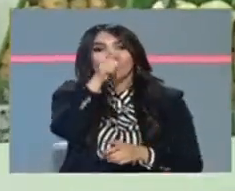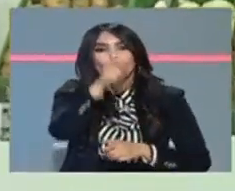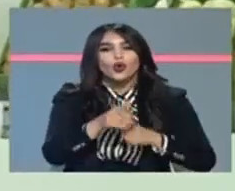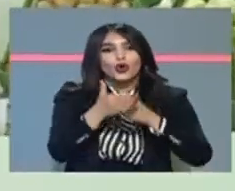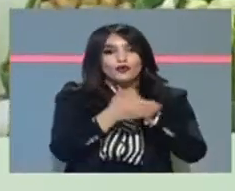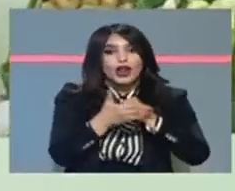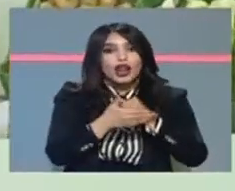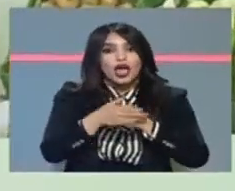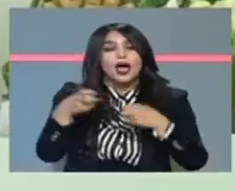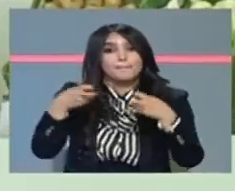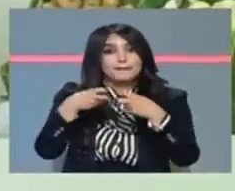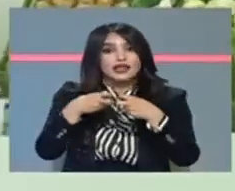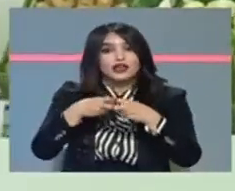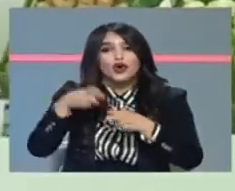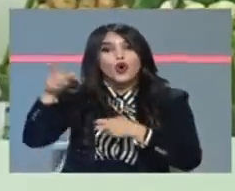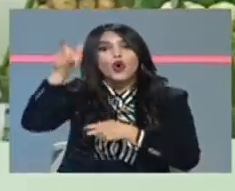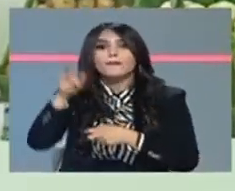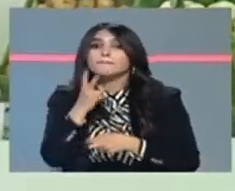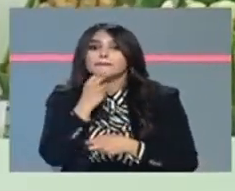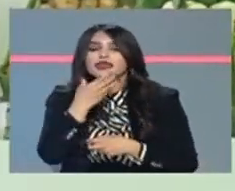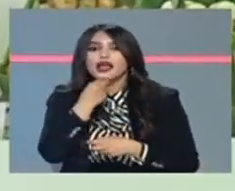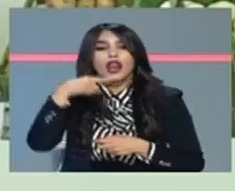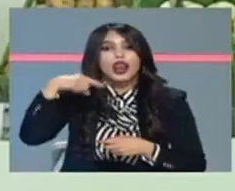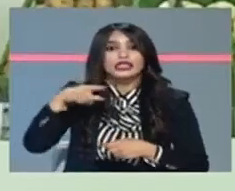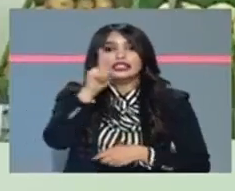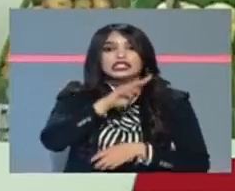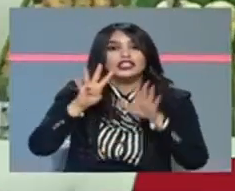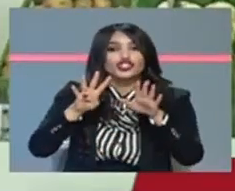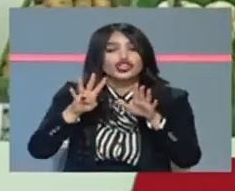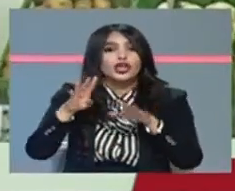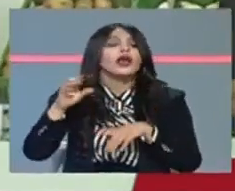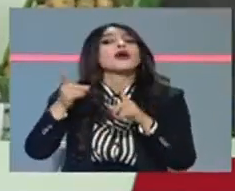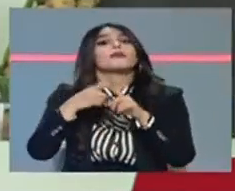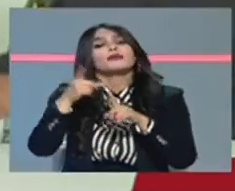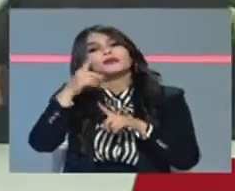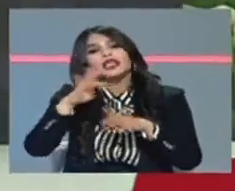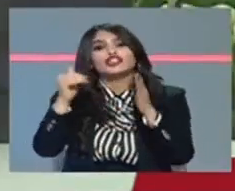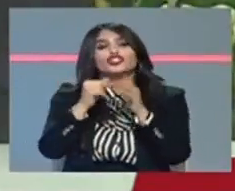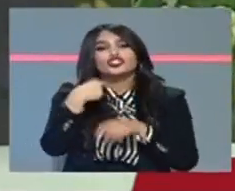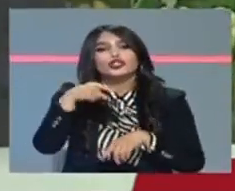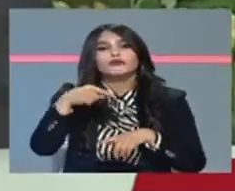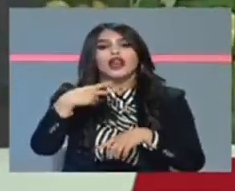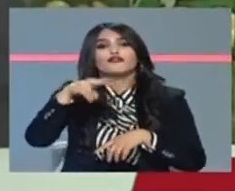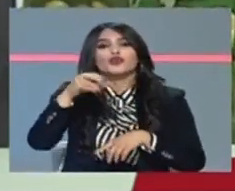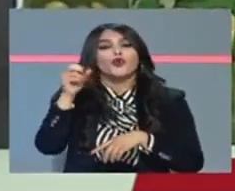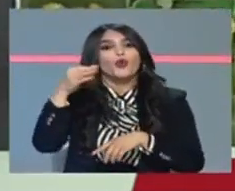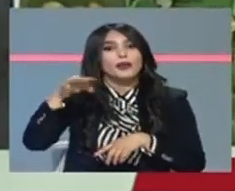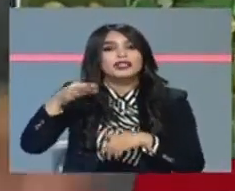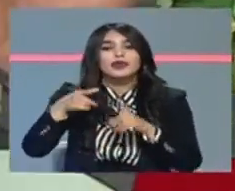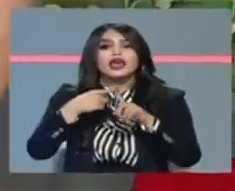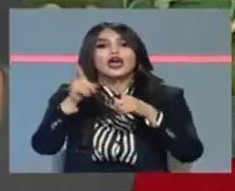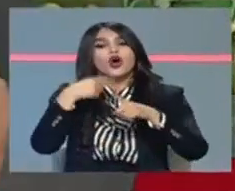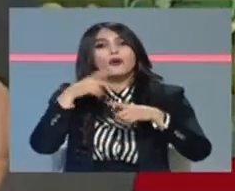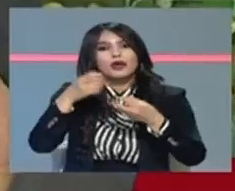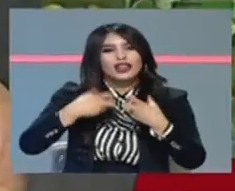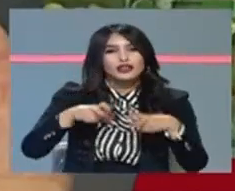سعر الفلاح، كي نشوفوا اليوم الفلفل هنا عندنا ب 1900 واللي هو اليوم السعر في المارشي دو جرو ب 2500 فرنك، وكي نشوفوا حارة